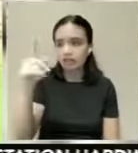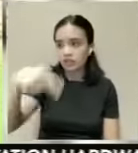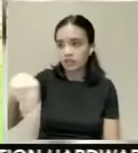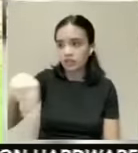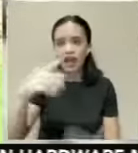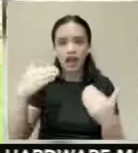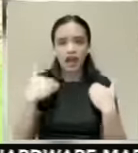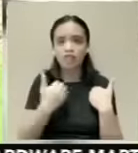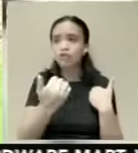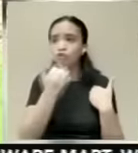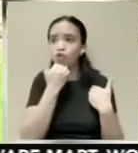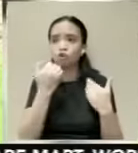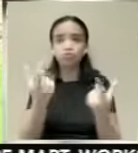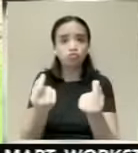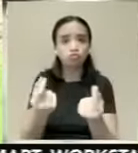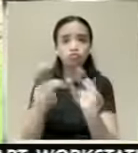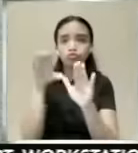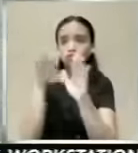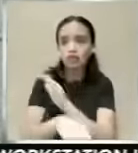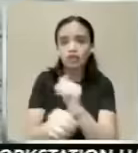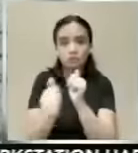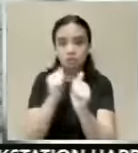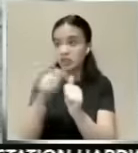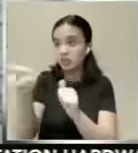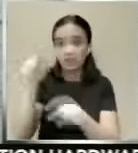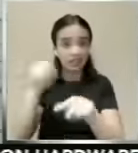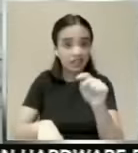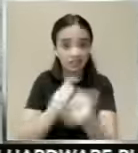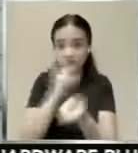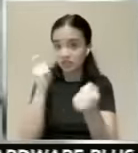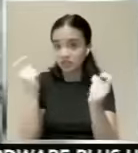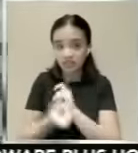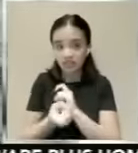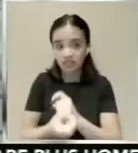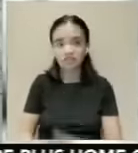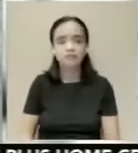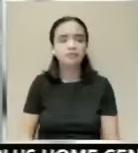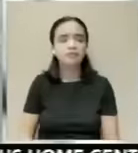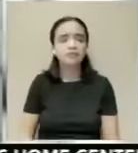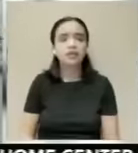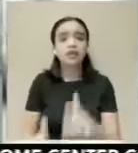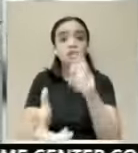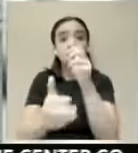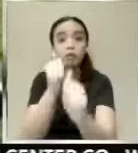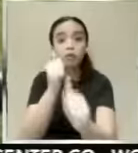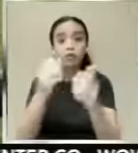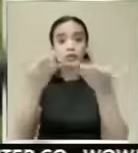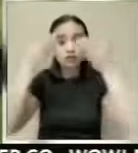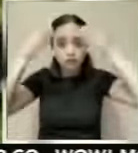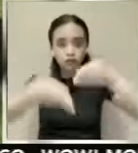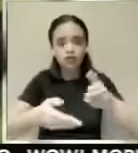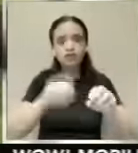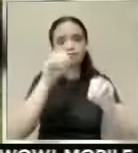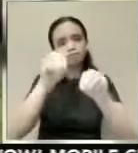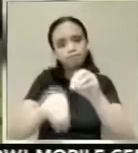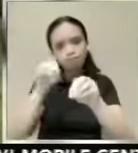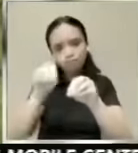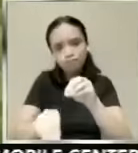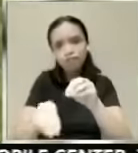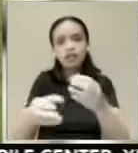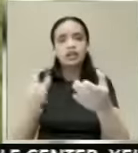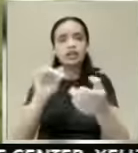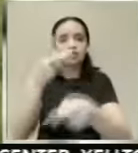ah wala ng kakayanang magbago. Karamihan sa kanila ay nakatutok sa pagsasaka, pagtatanim at pag-aalaga ng